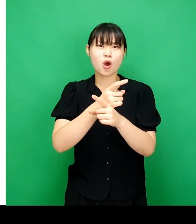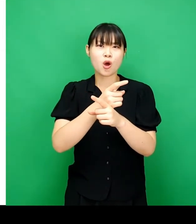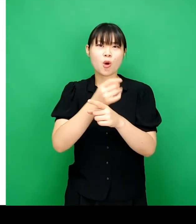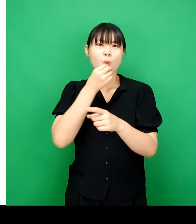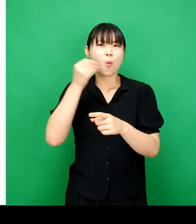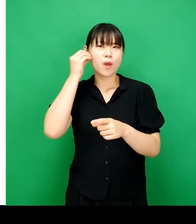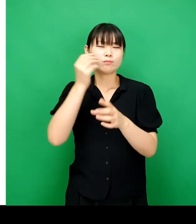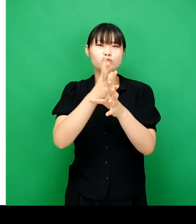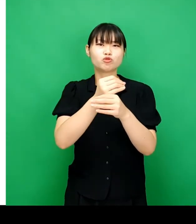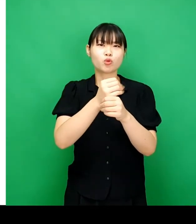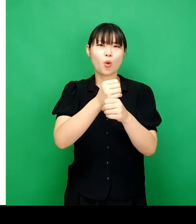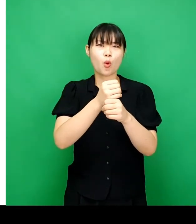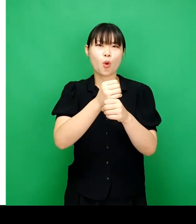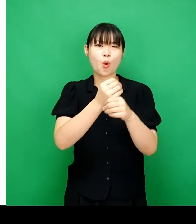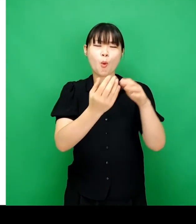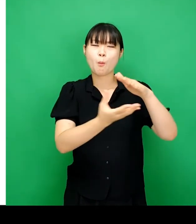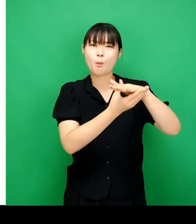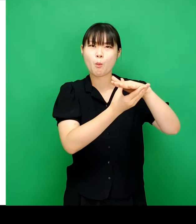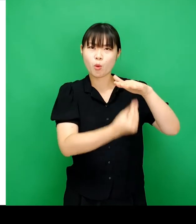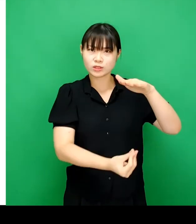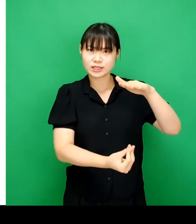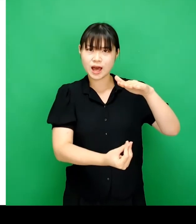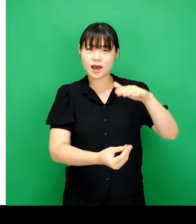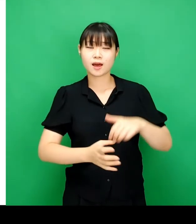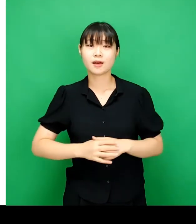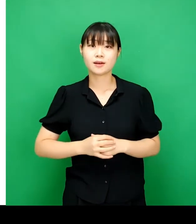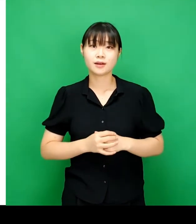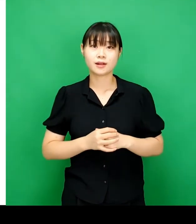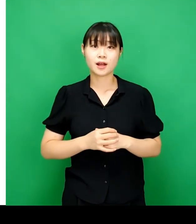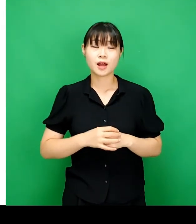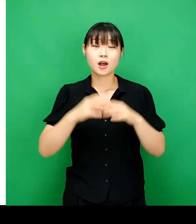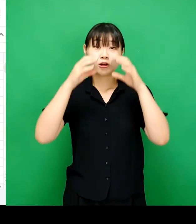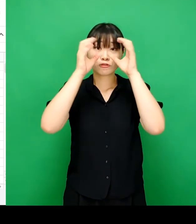수정된 웹 주소 전체를 복사합니다.